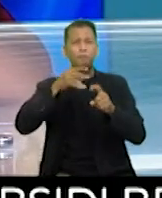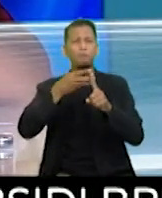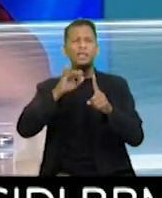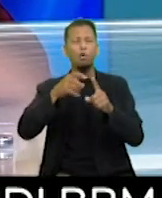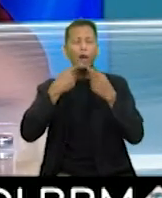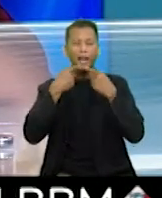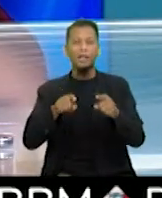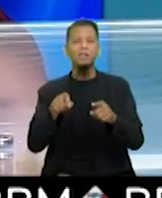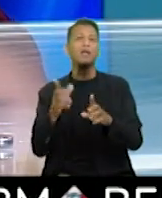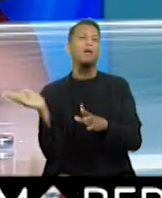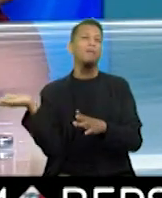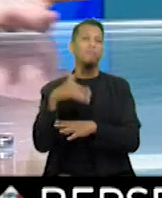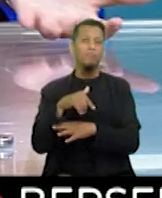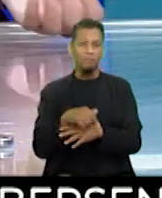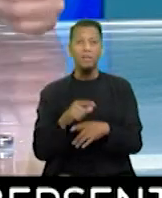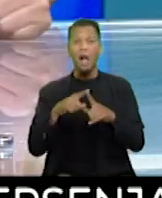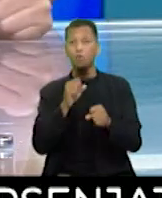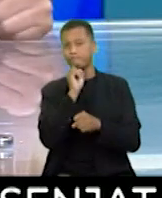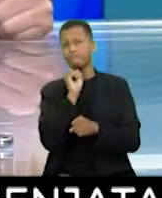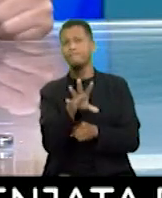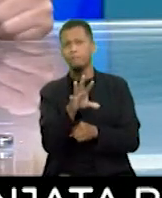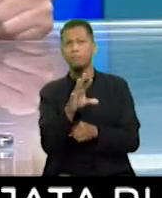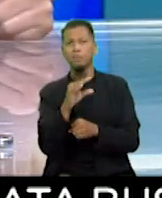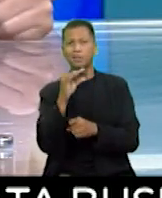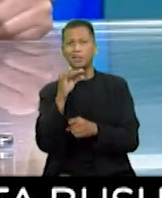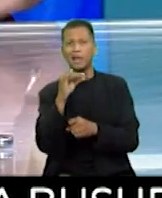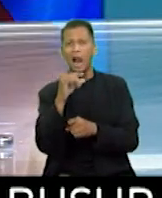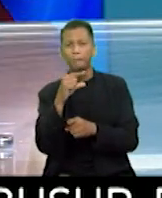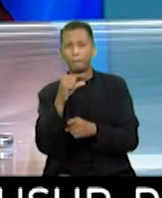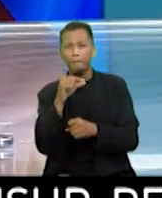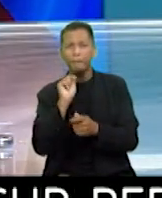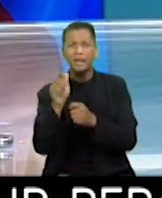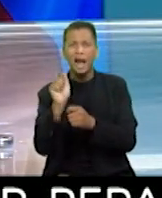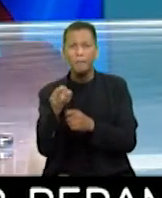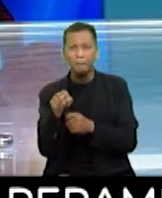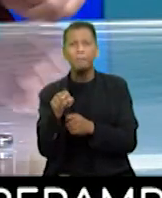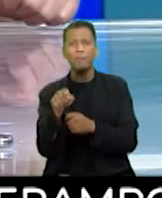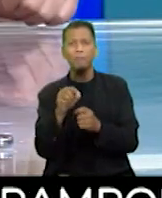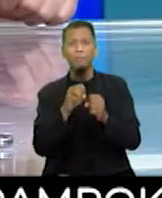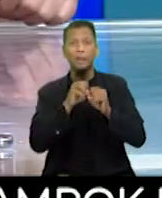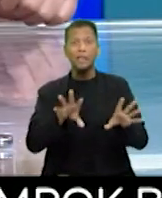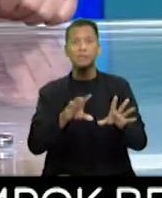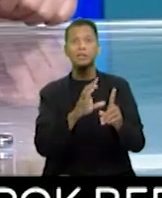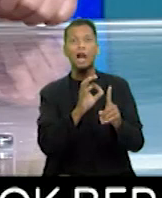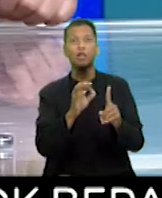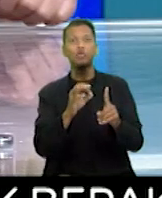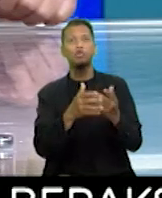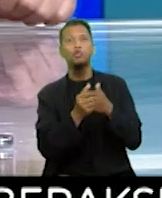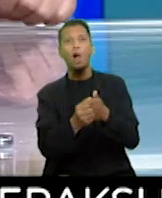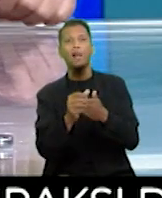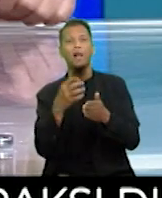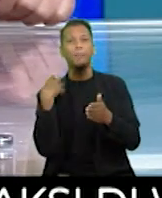Madiun. Agung mengaku telah membuat akun Telegram yang kemudian dijualnya diduga kepada peretas biorka senilai